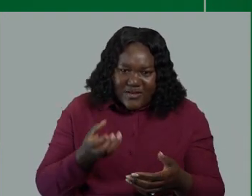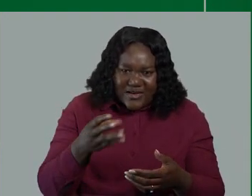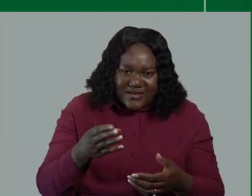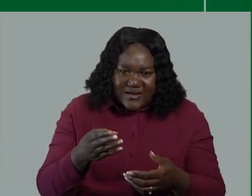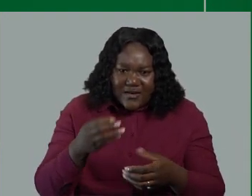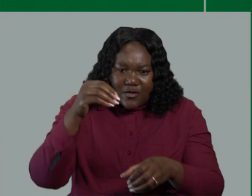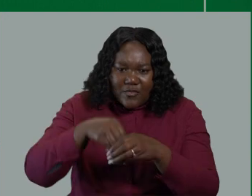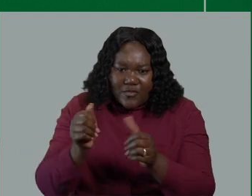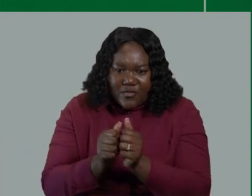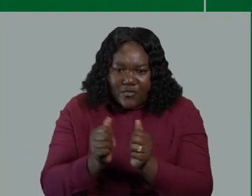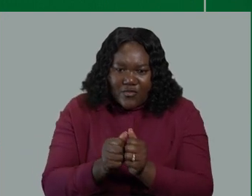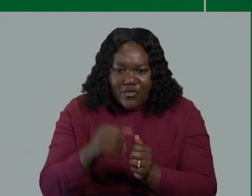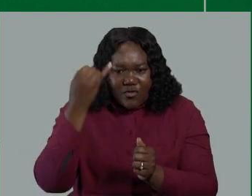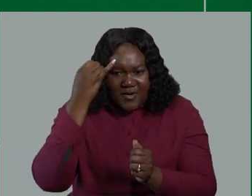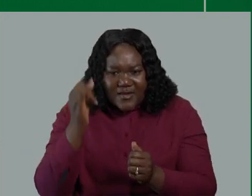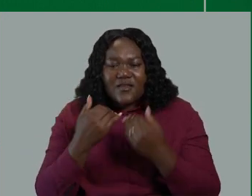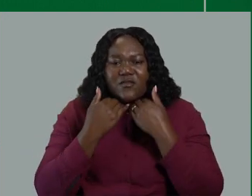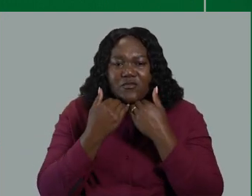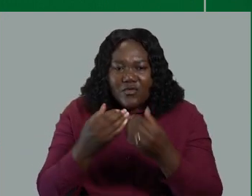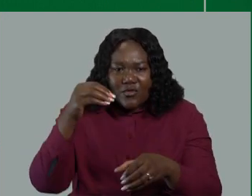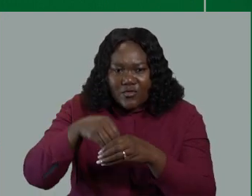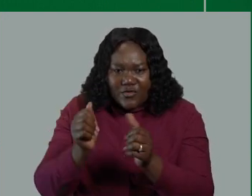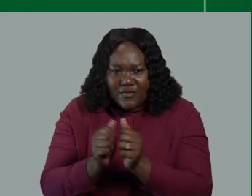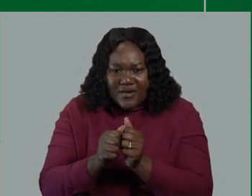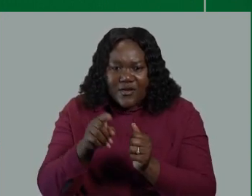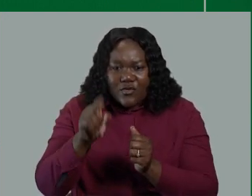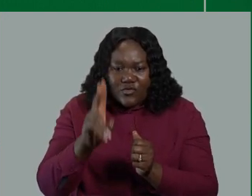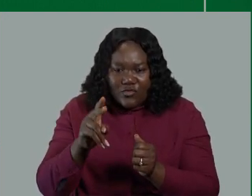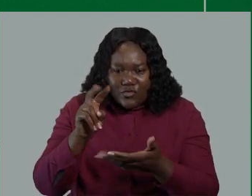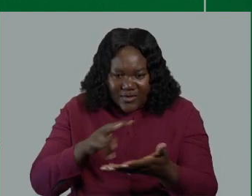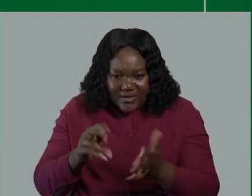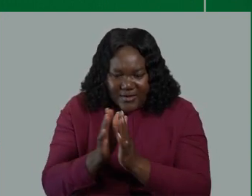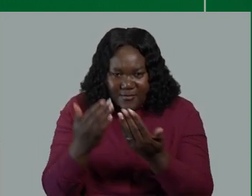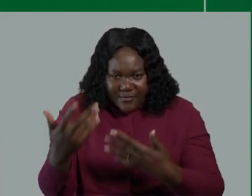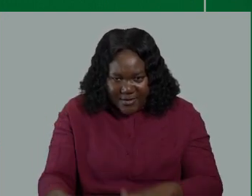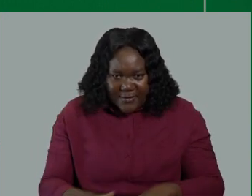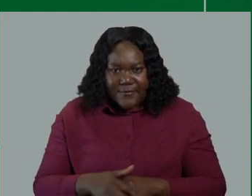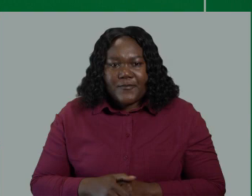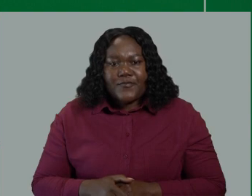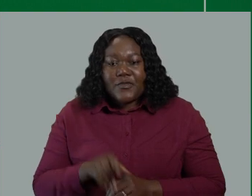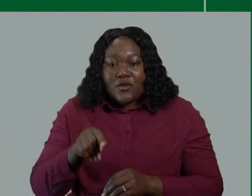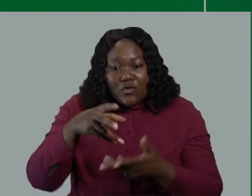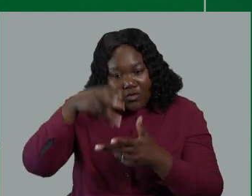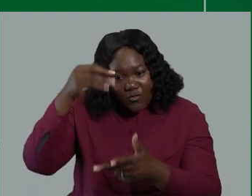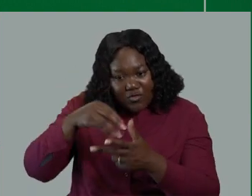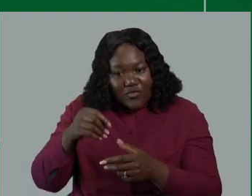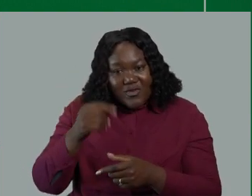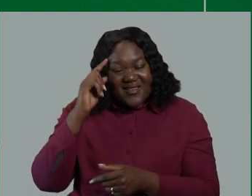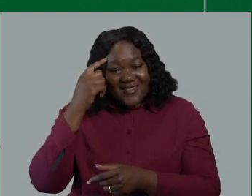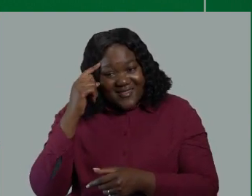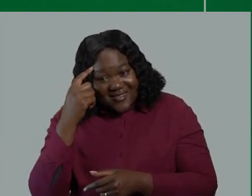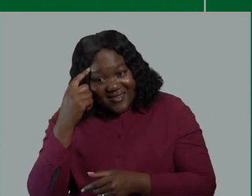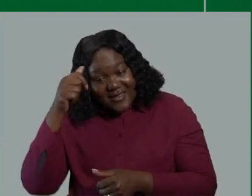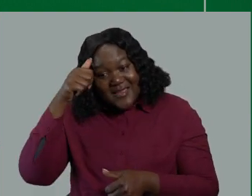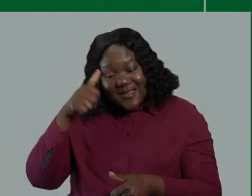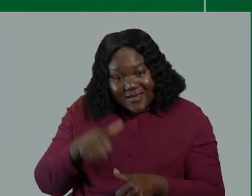otaga andjo shikali moshembo, tatotha momanene dhiladhilo konima yokulesha embo ndoka. Omulongwa